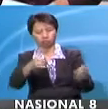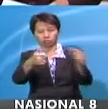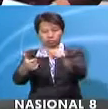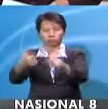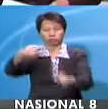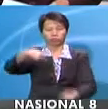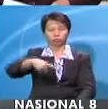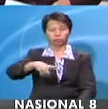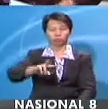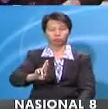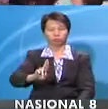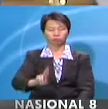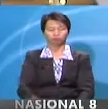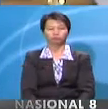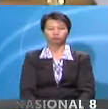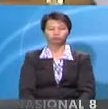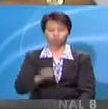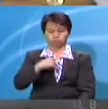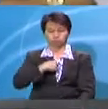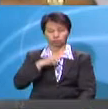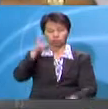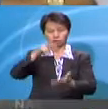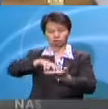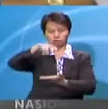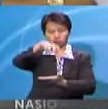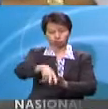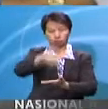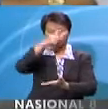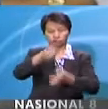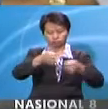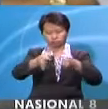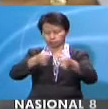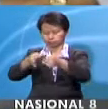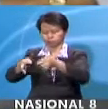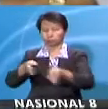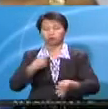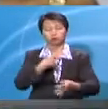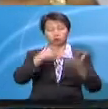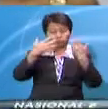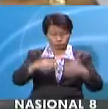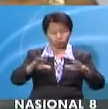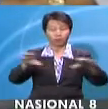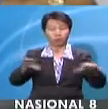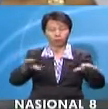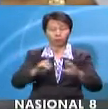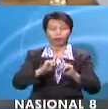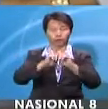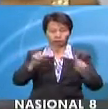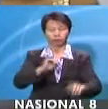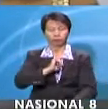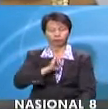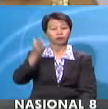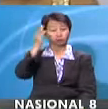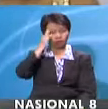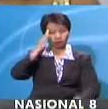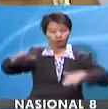pembangkang. Kita akan turun bawah memberi penerangan yang sudah pun kita buat, tetapi saya tahu di